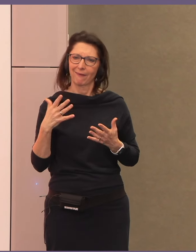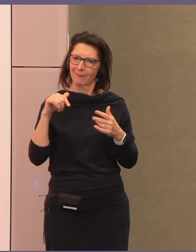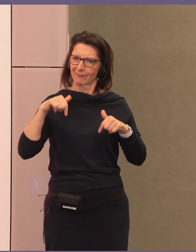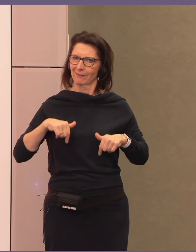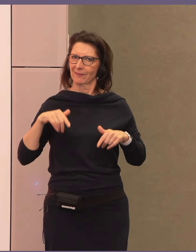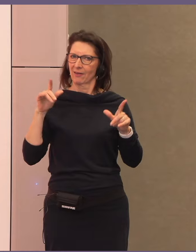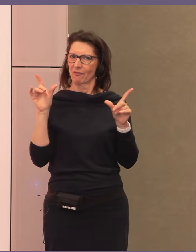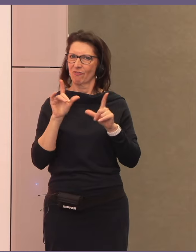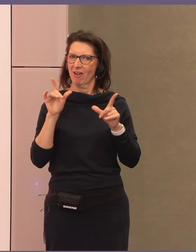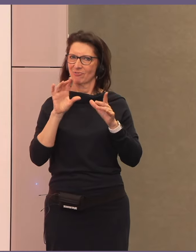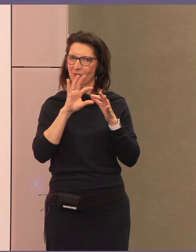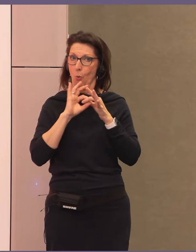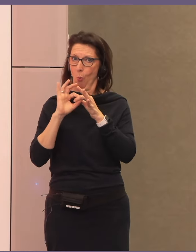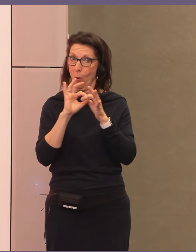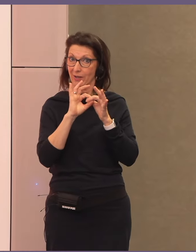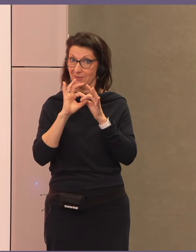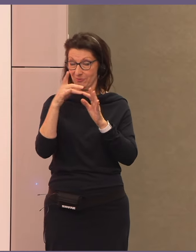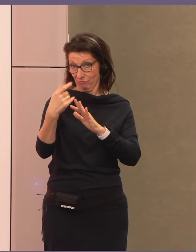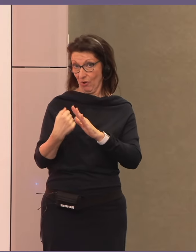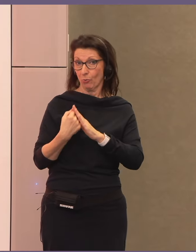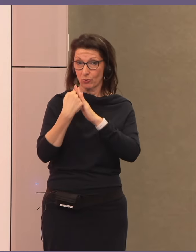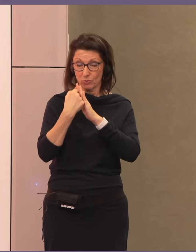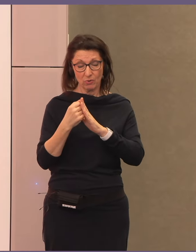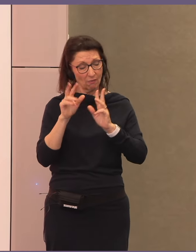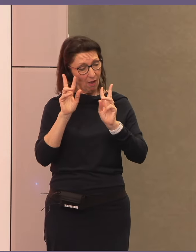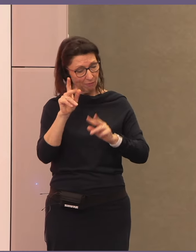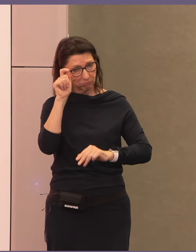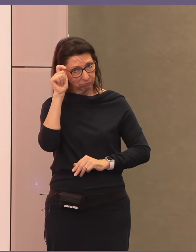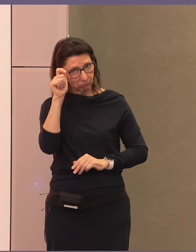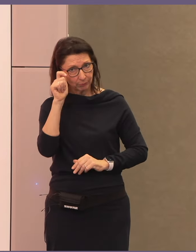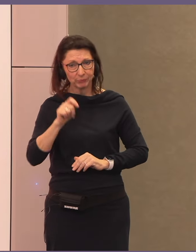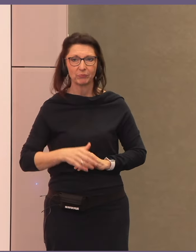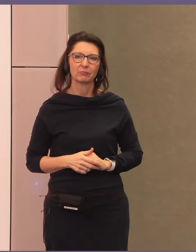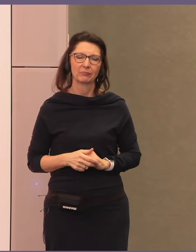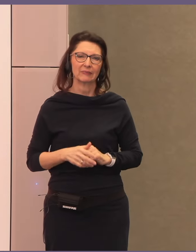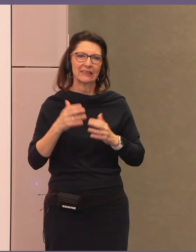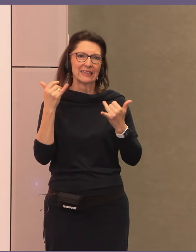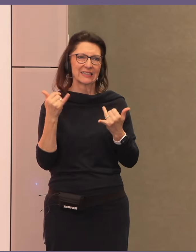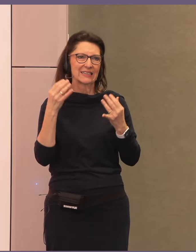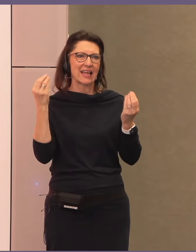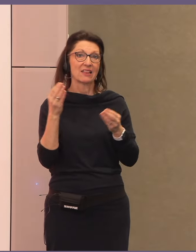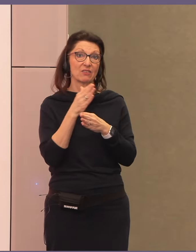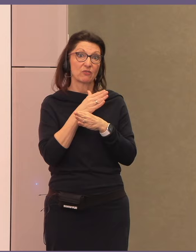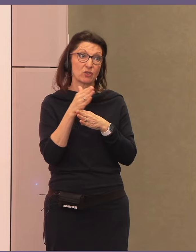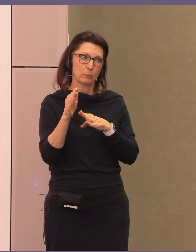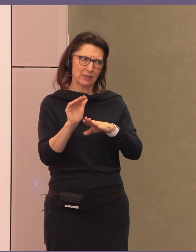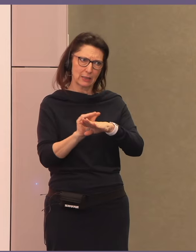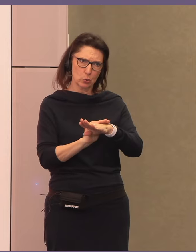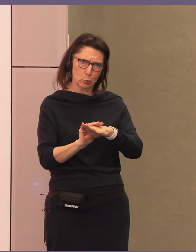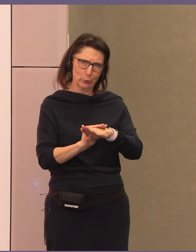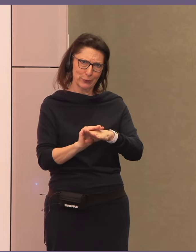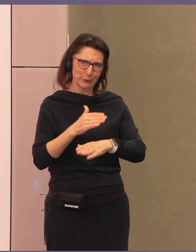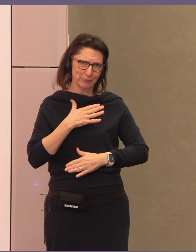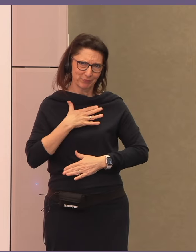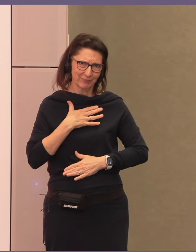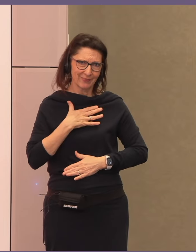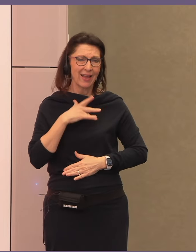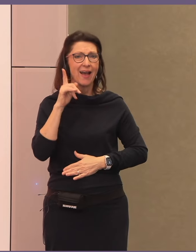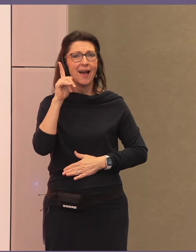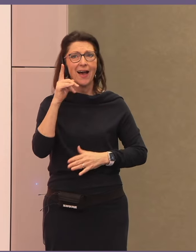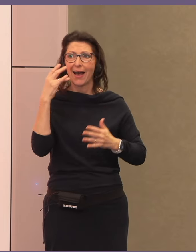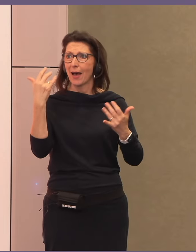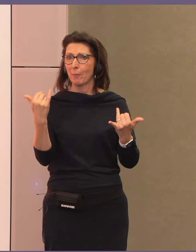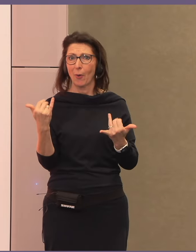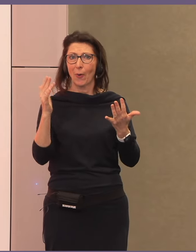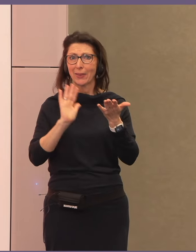dieses Forums. Wir schätzen das wirklich sehr. Jetzt mit einiger Verspätung, für die ich mich entschuldige, aber es ist nicht nur ein